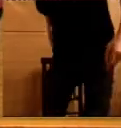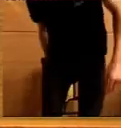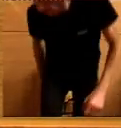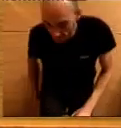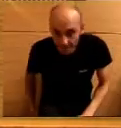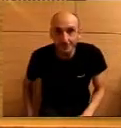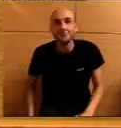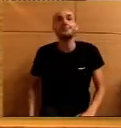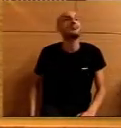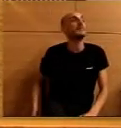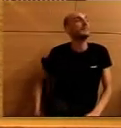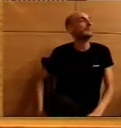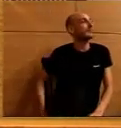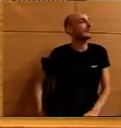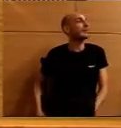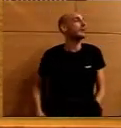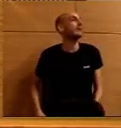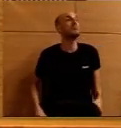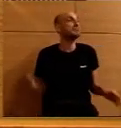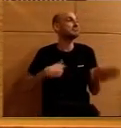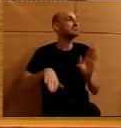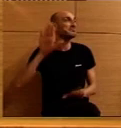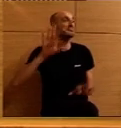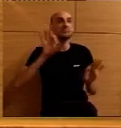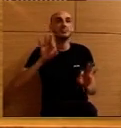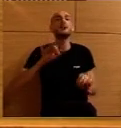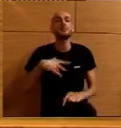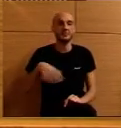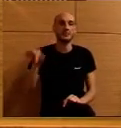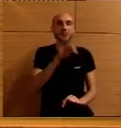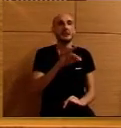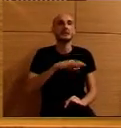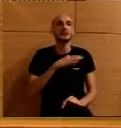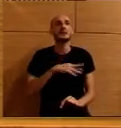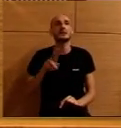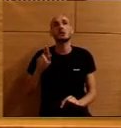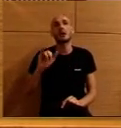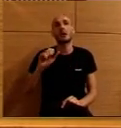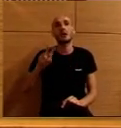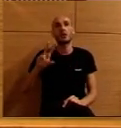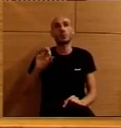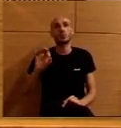¿Cap? ¿Pero sí? ¿Ciudadanos? ¿Cap intervención? Señor Rius.